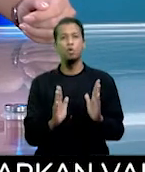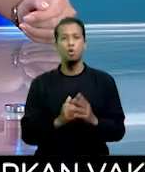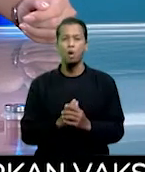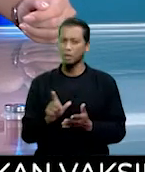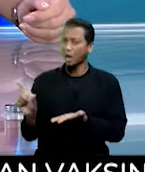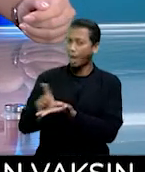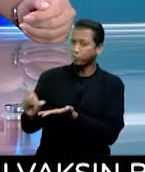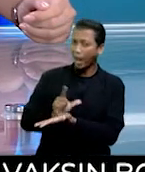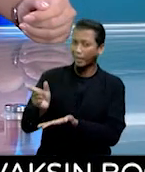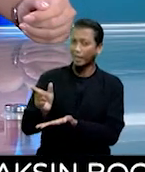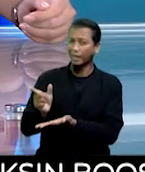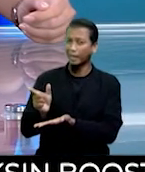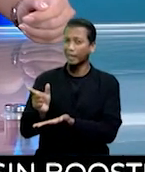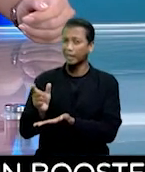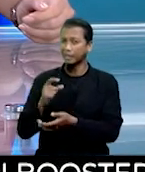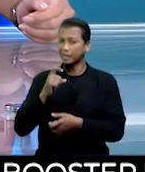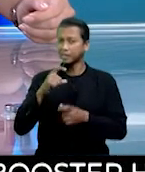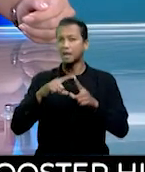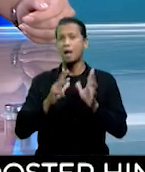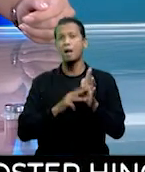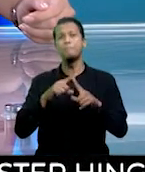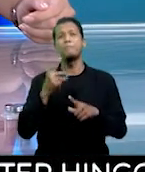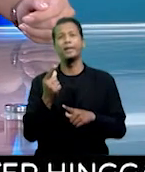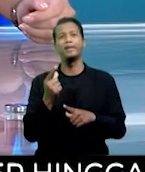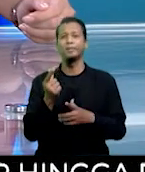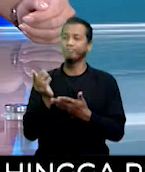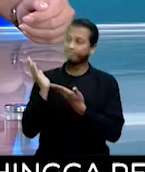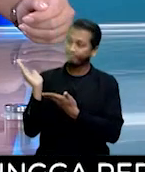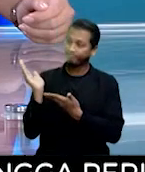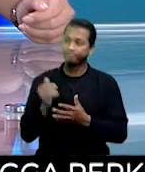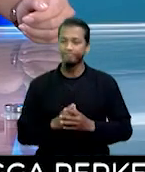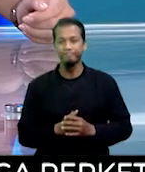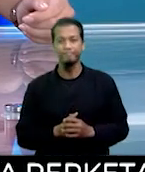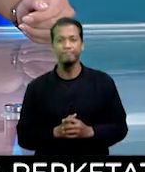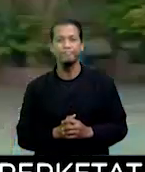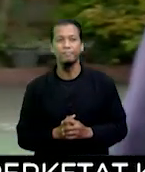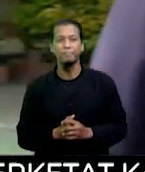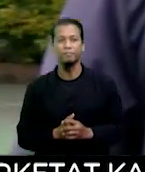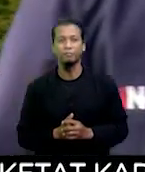Camar Henda bersama juru kamera Jemmy Jasin dan Aulia Syah Ramadan.